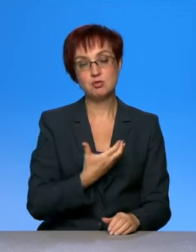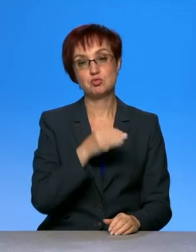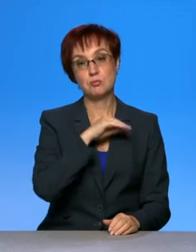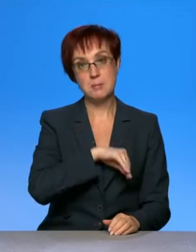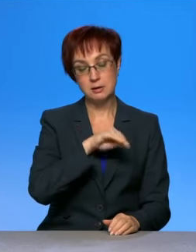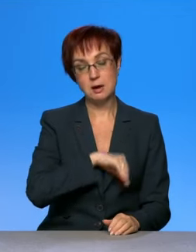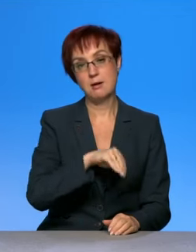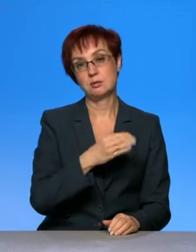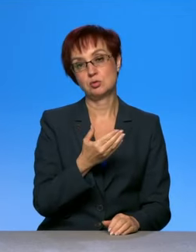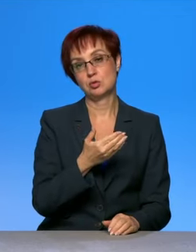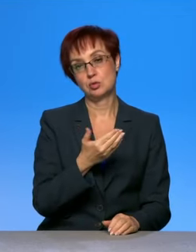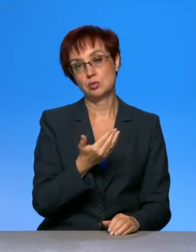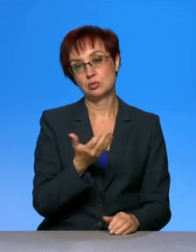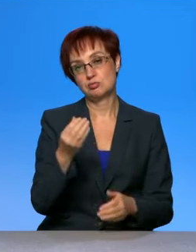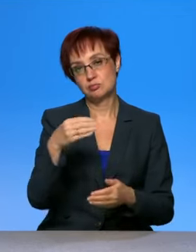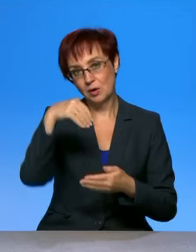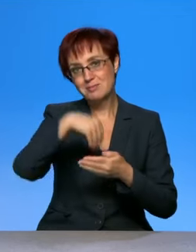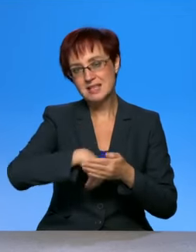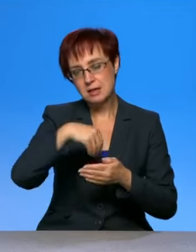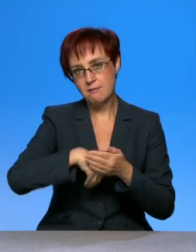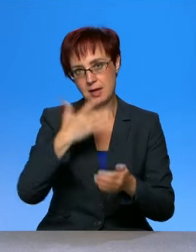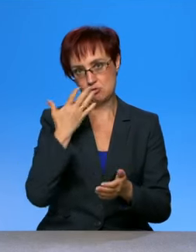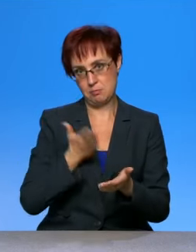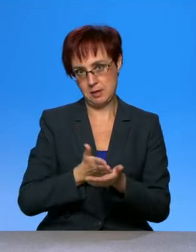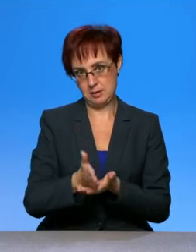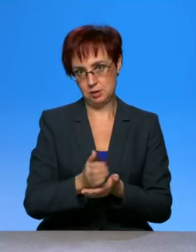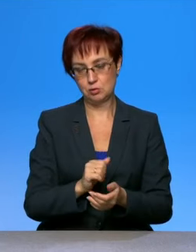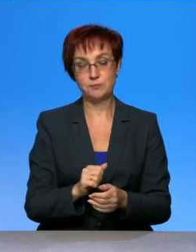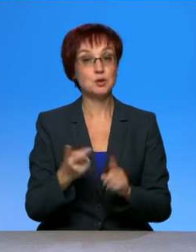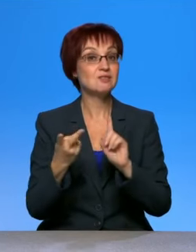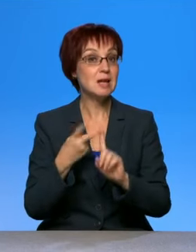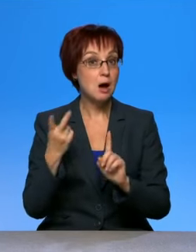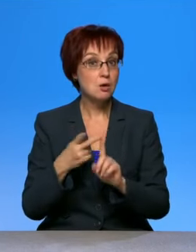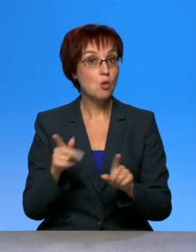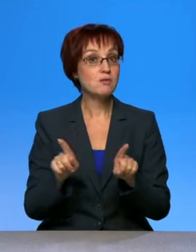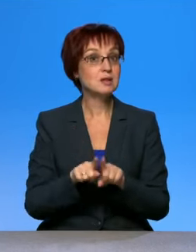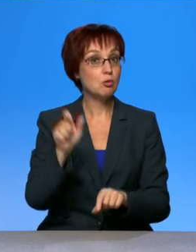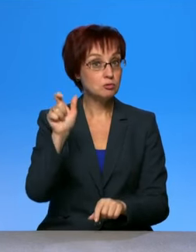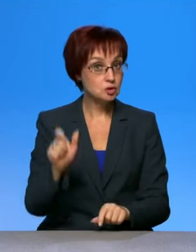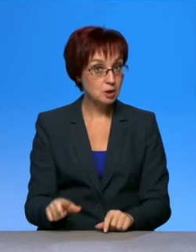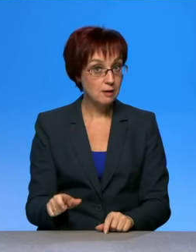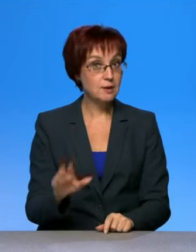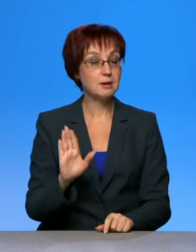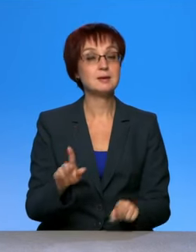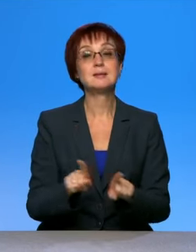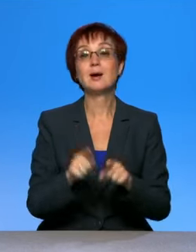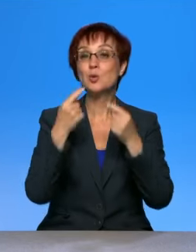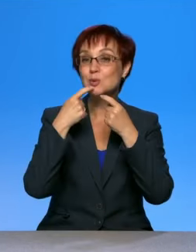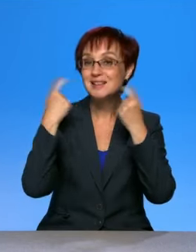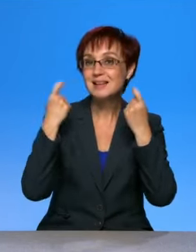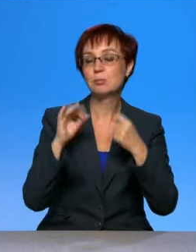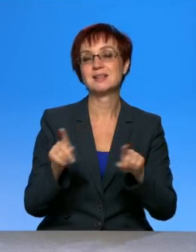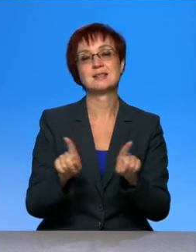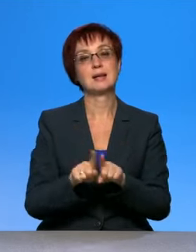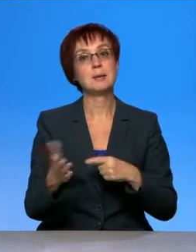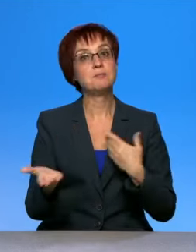весьма умелые руководители правительства но такого второго человека с такой улыбкой с таким отношением жизни с